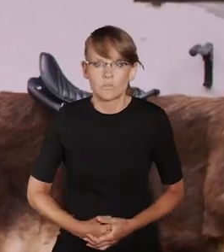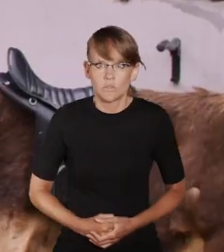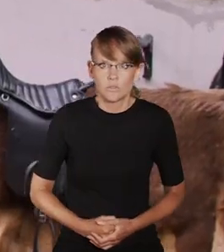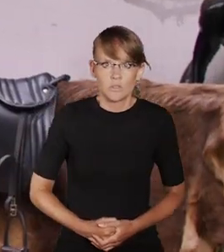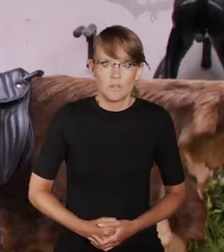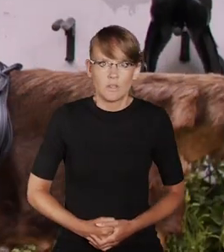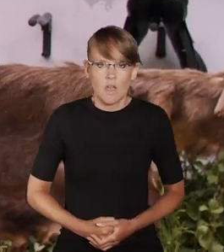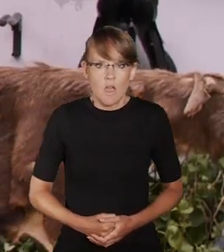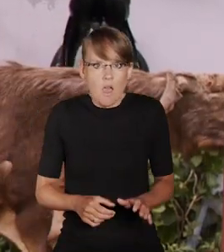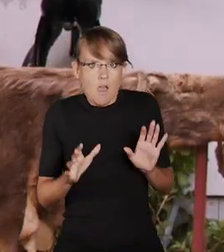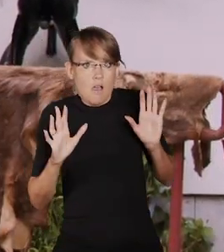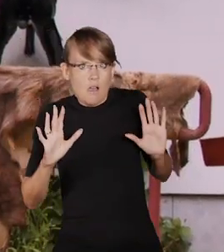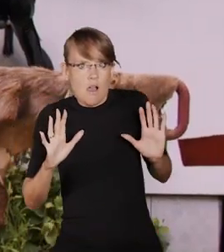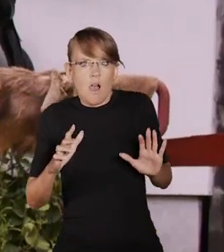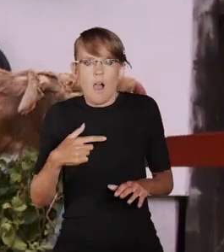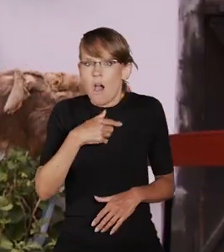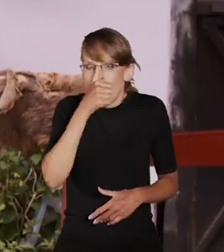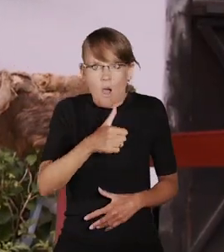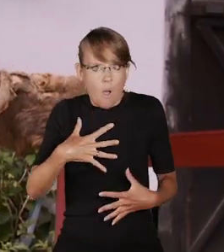No niechże pan jedzie, kiedy każą.